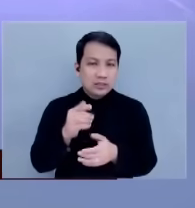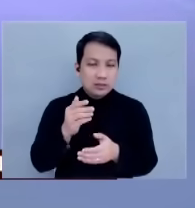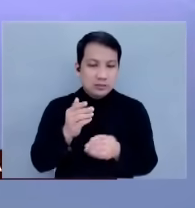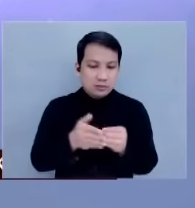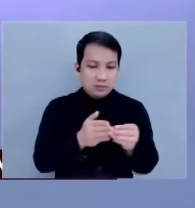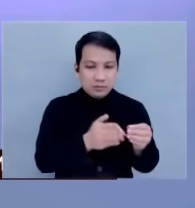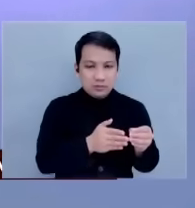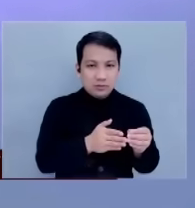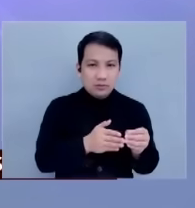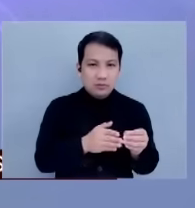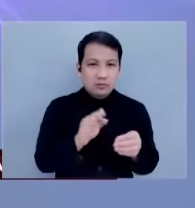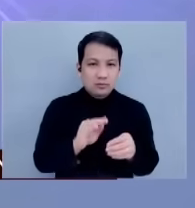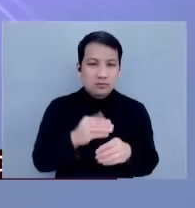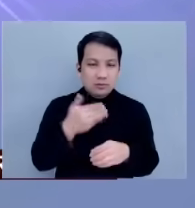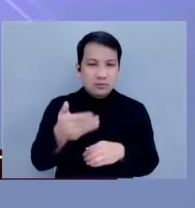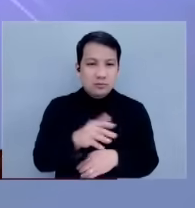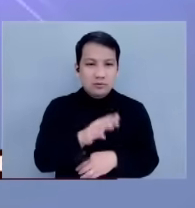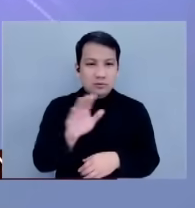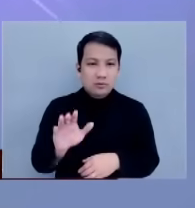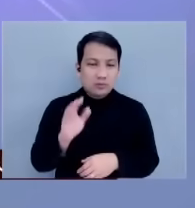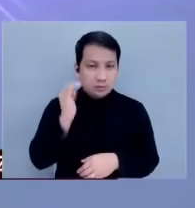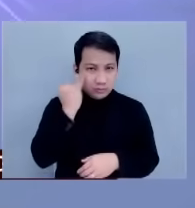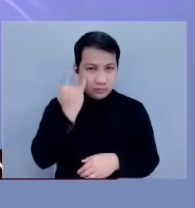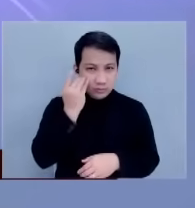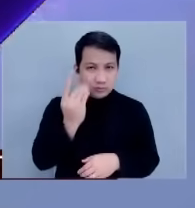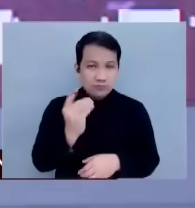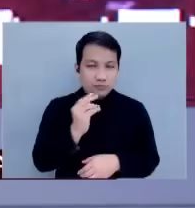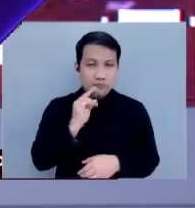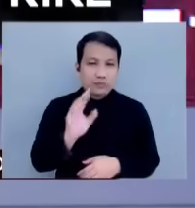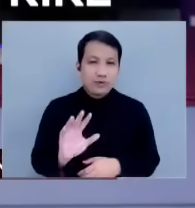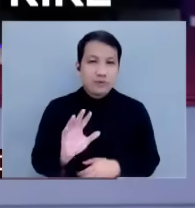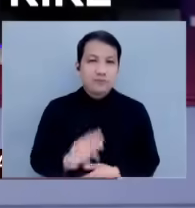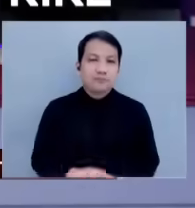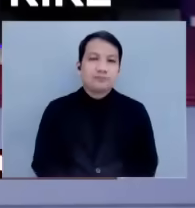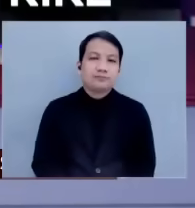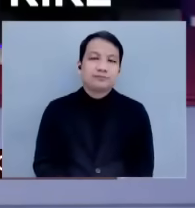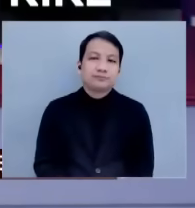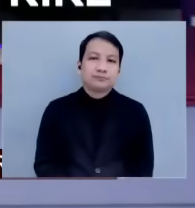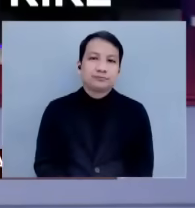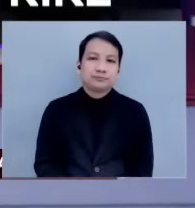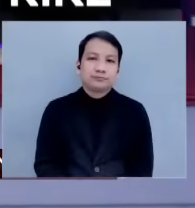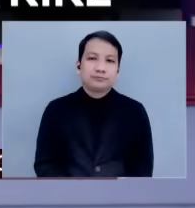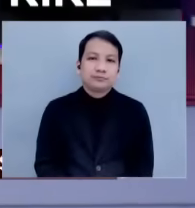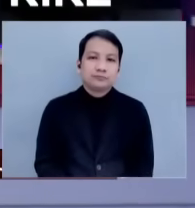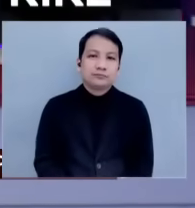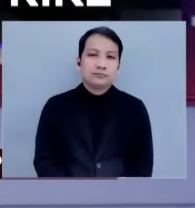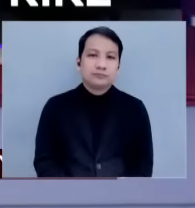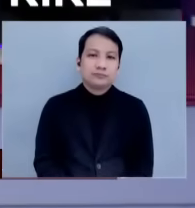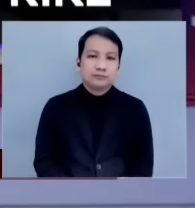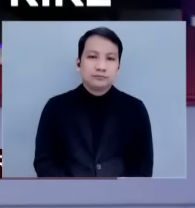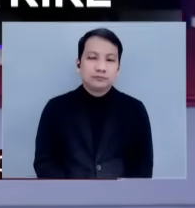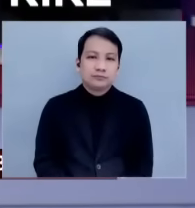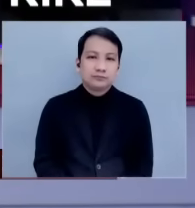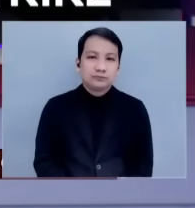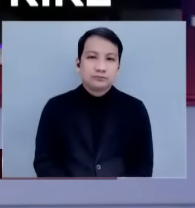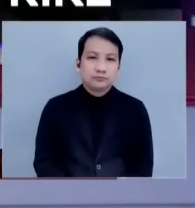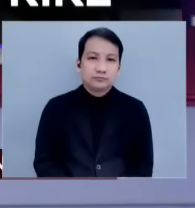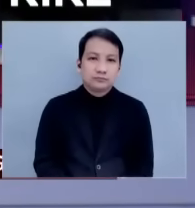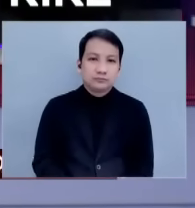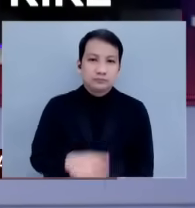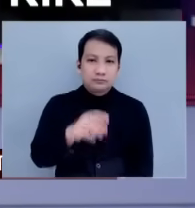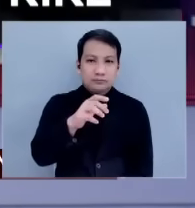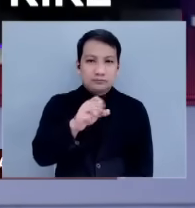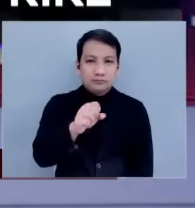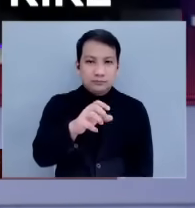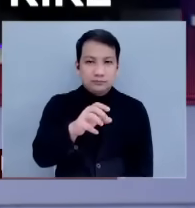Nagbabalita mula sa frontline, Jenny Dongon, News 5. Naka-hunger strike sina SM&I host Eric